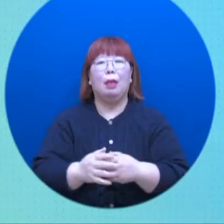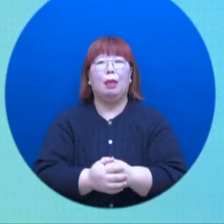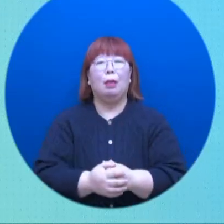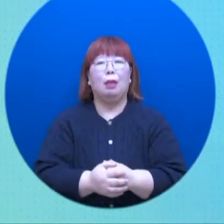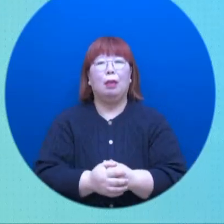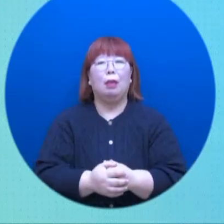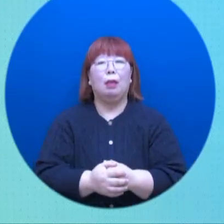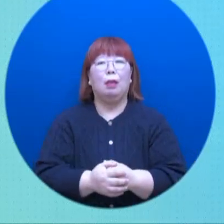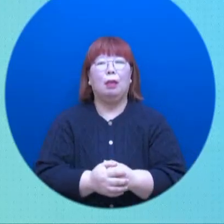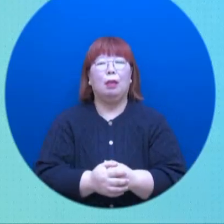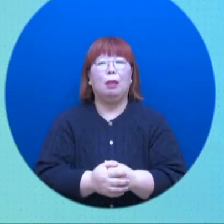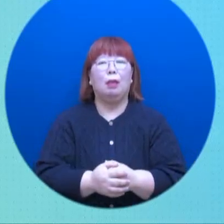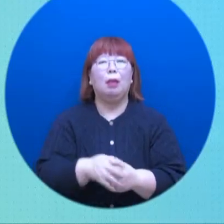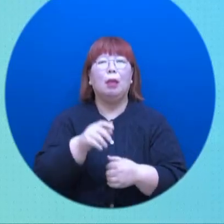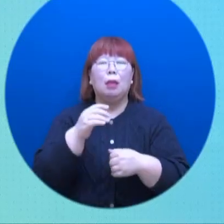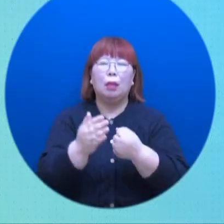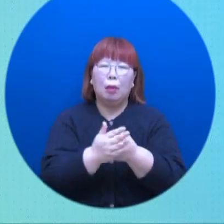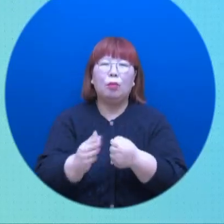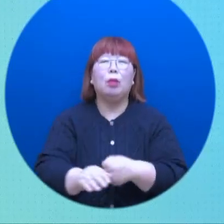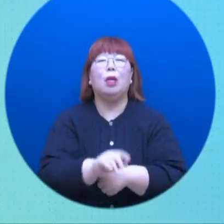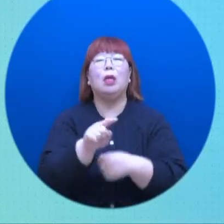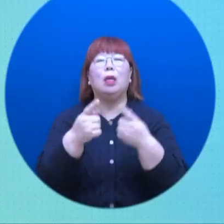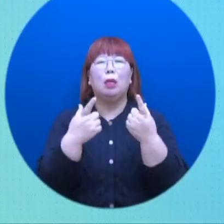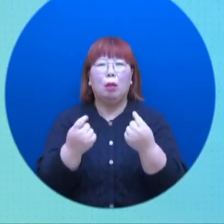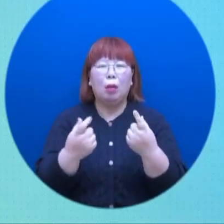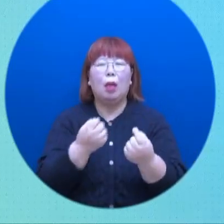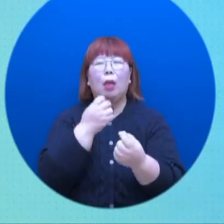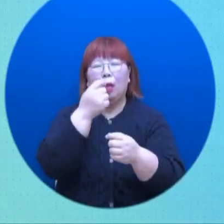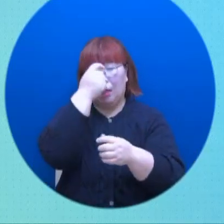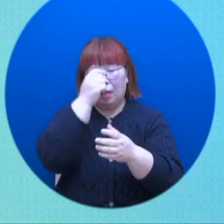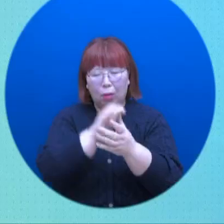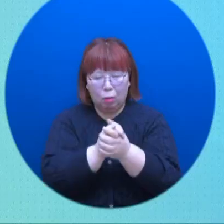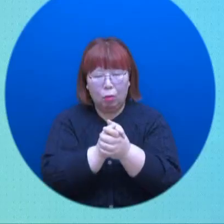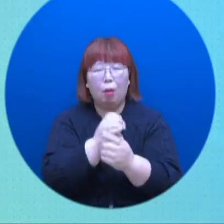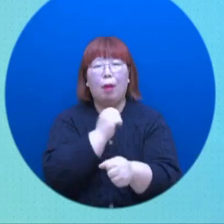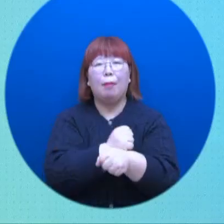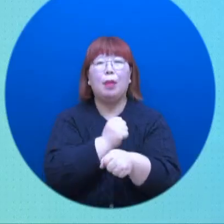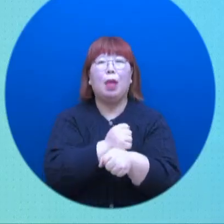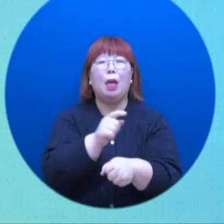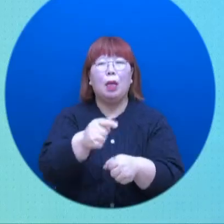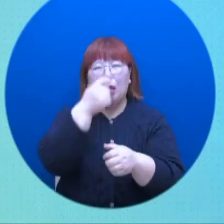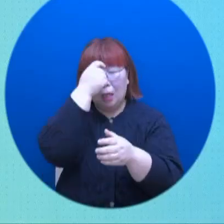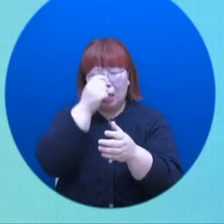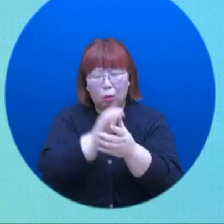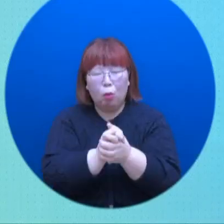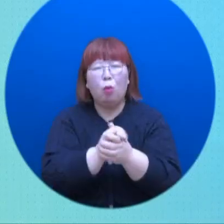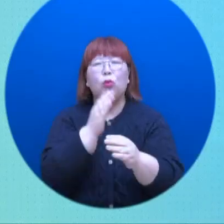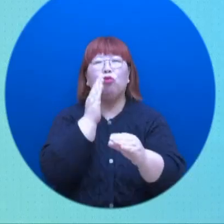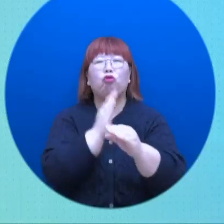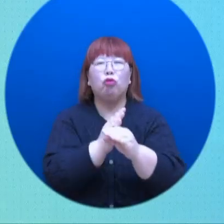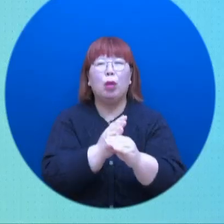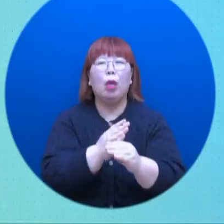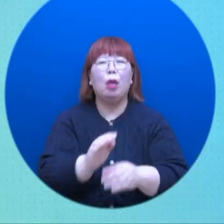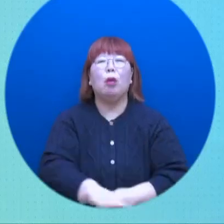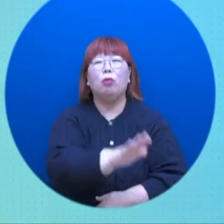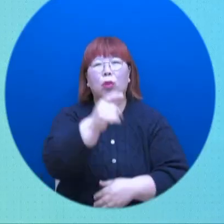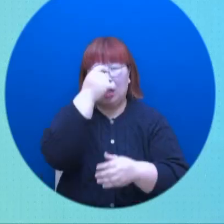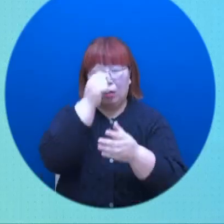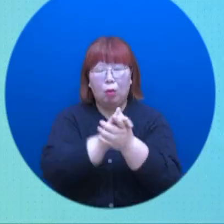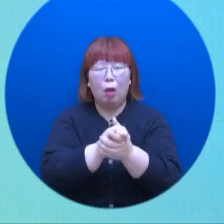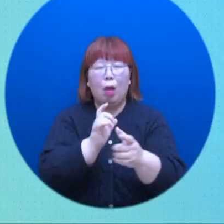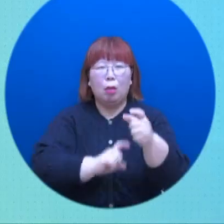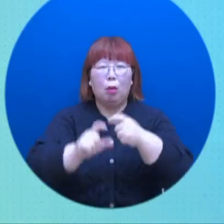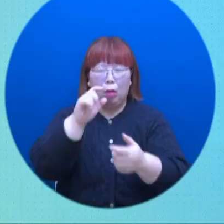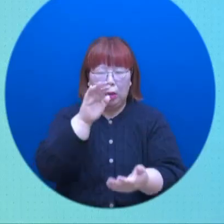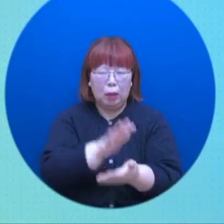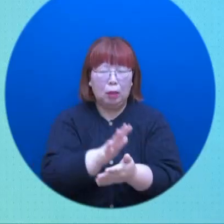하나님께 이렇게 기도합니다. 이 기도 가운데 여러분의 기도가 더 뜨거워질 줄로 믿으시길